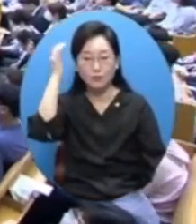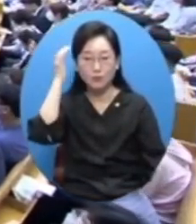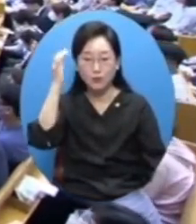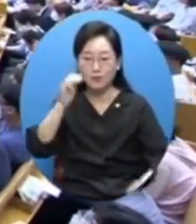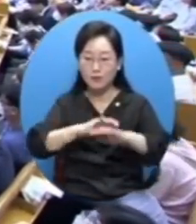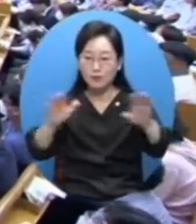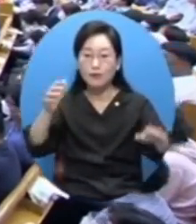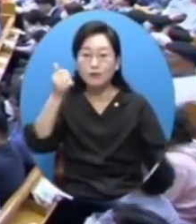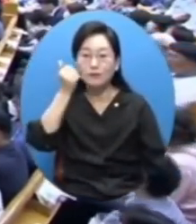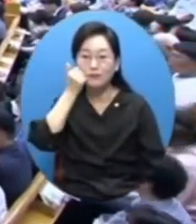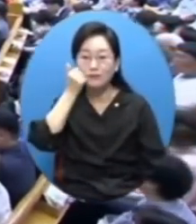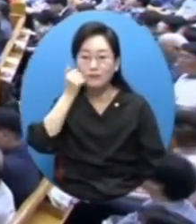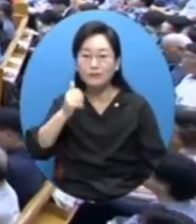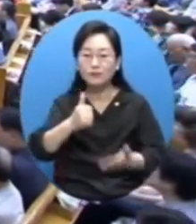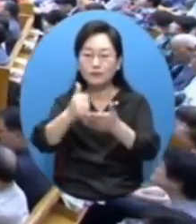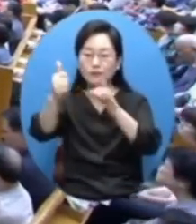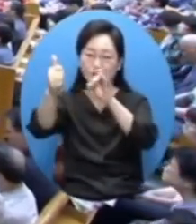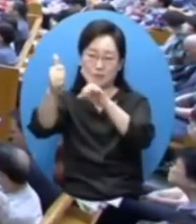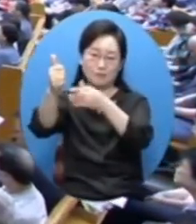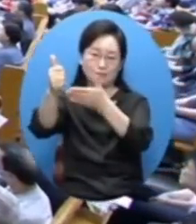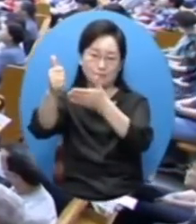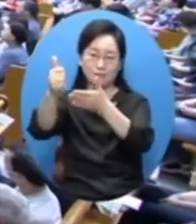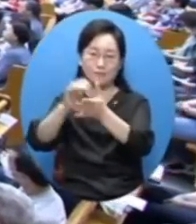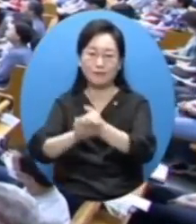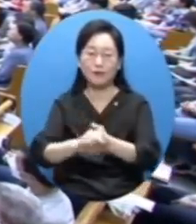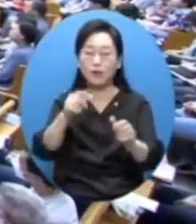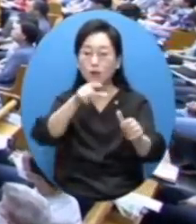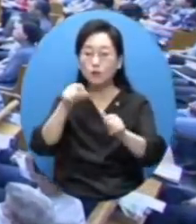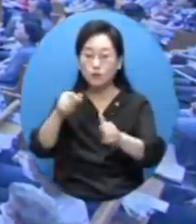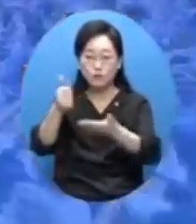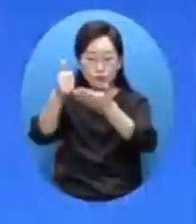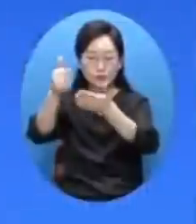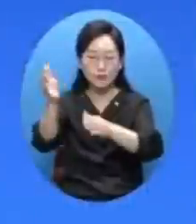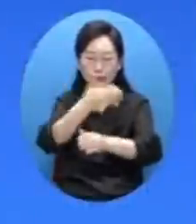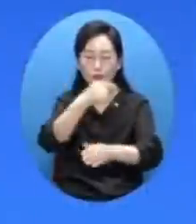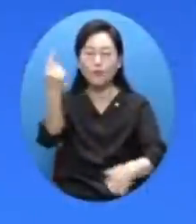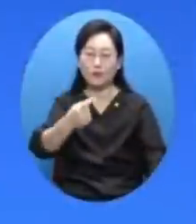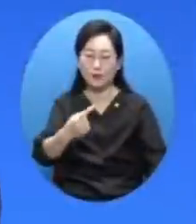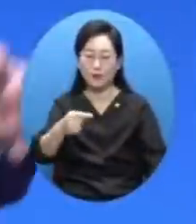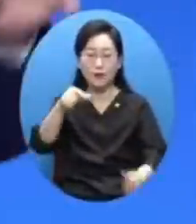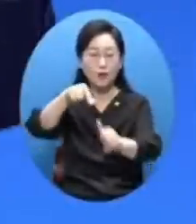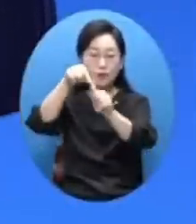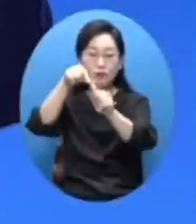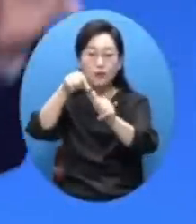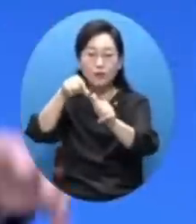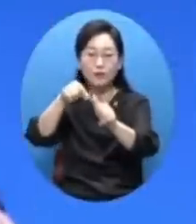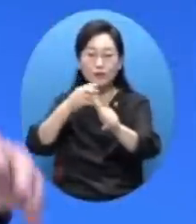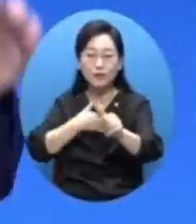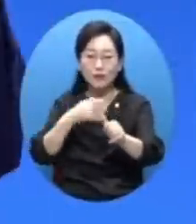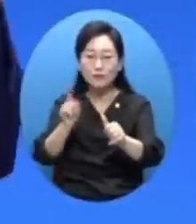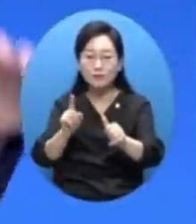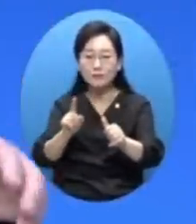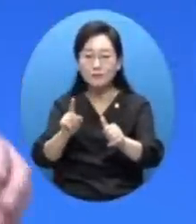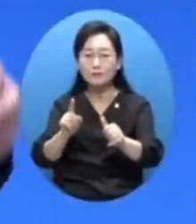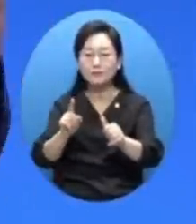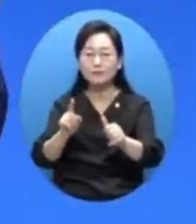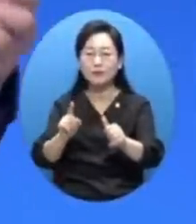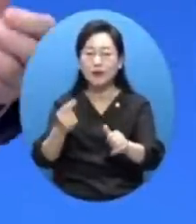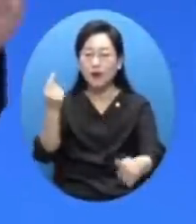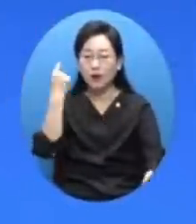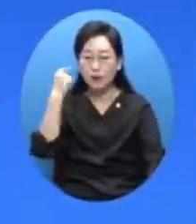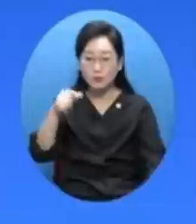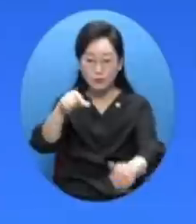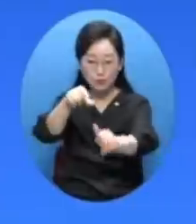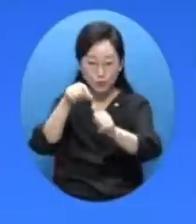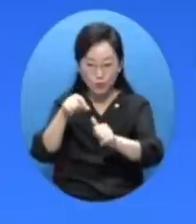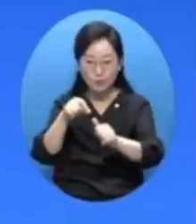해결하실 분은 주님밖에 없습니다 구원이 주님께로부터 나오는 것입니다이 구원은 나를 어제